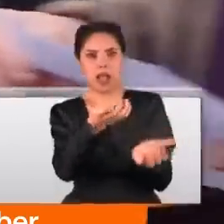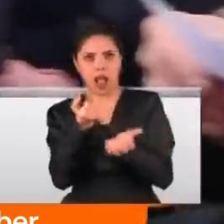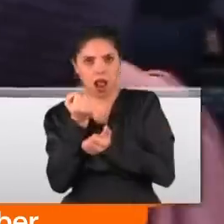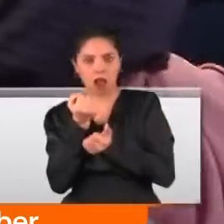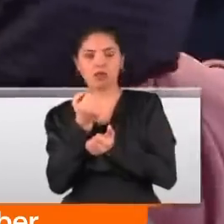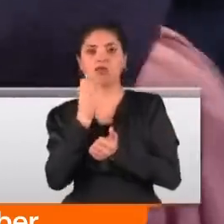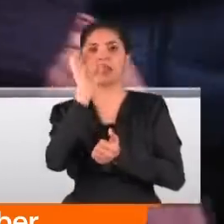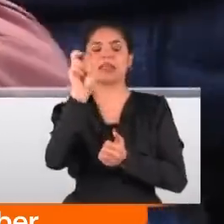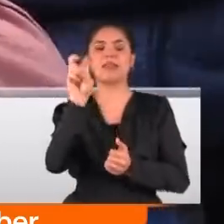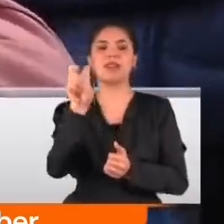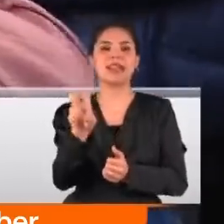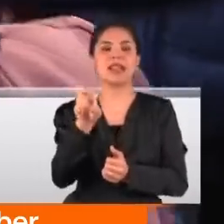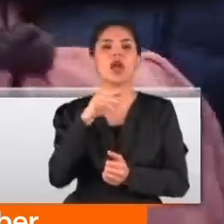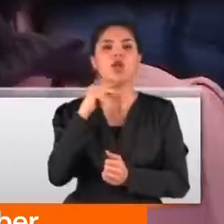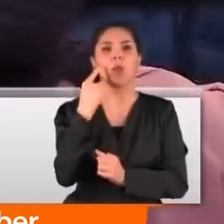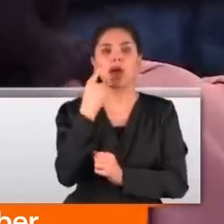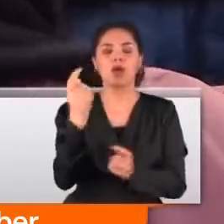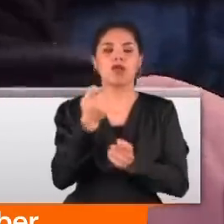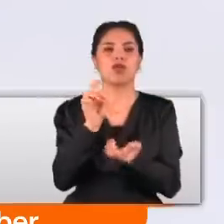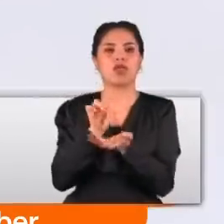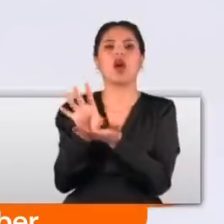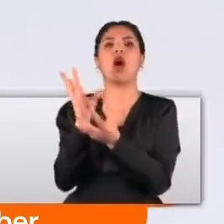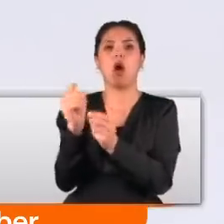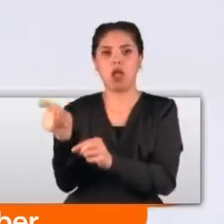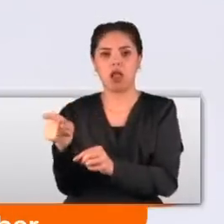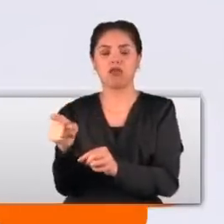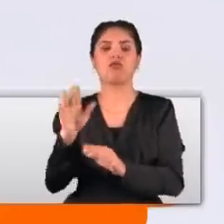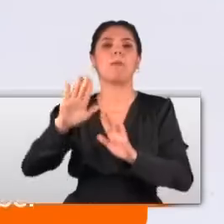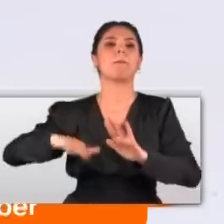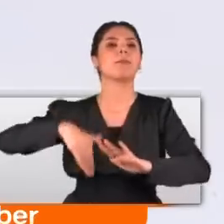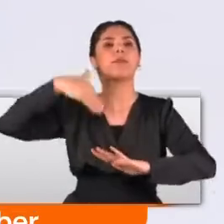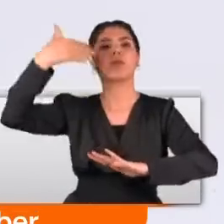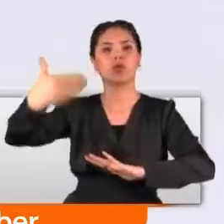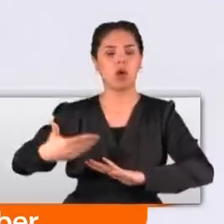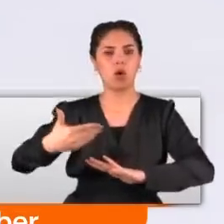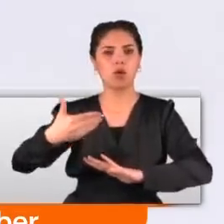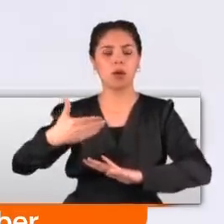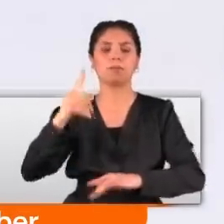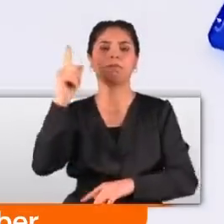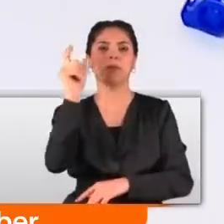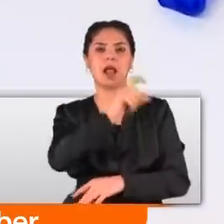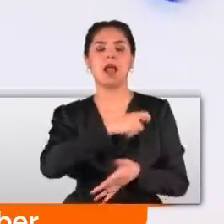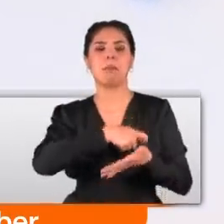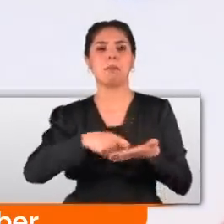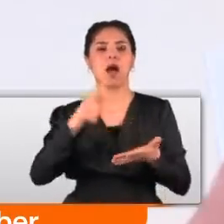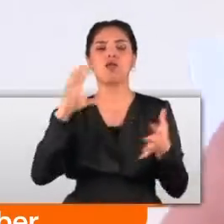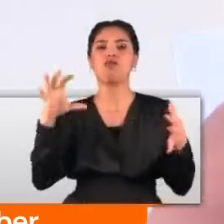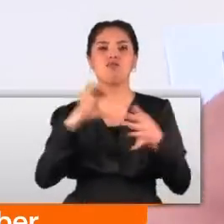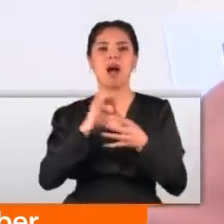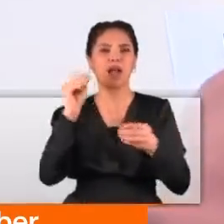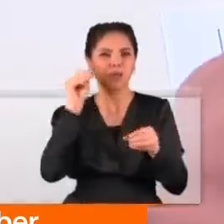08 koduyla işten çıkışı yapılacak iş ilişkisi sonlandırıldıktan Sonra sıra aylık tahsis talebine gelecek